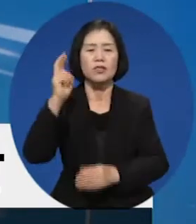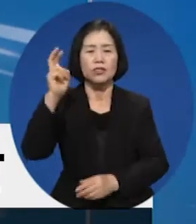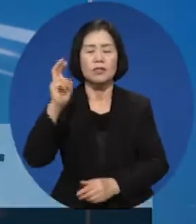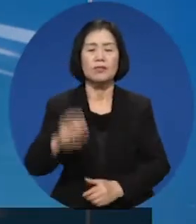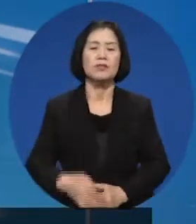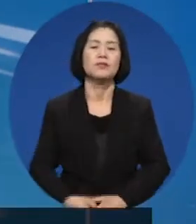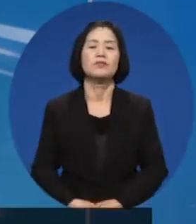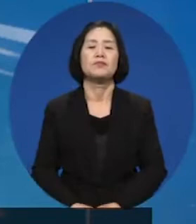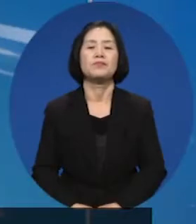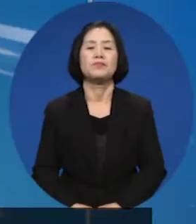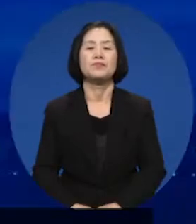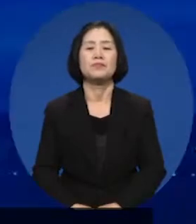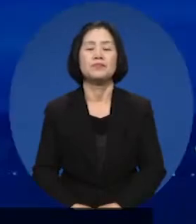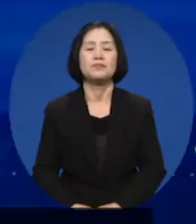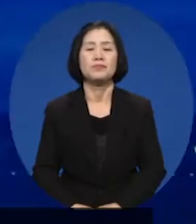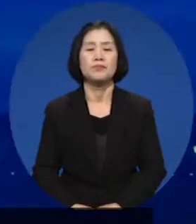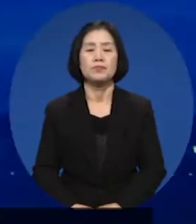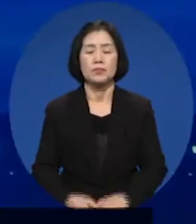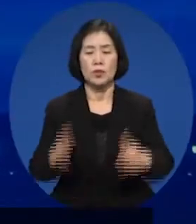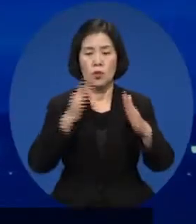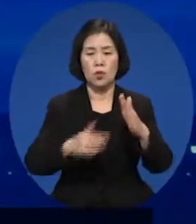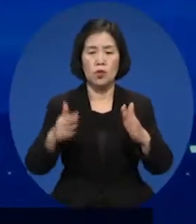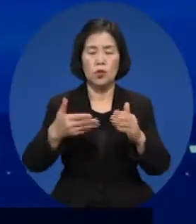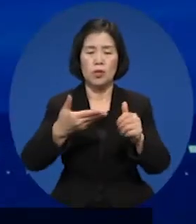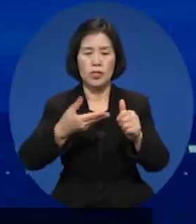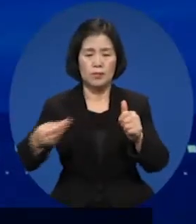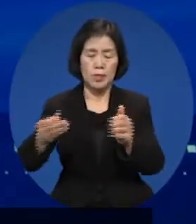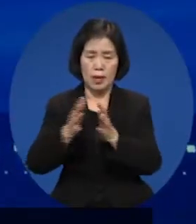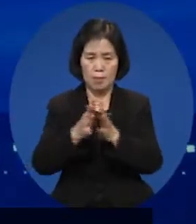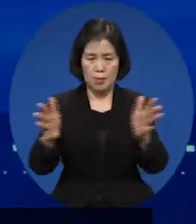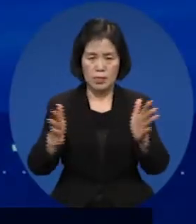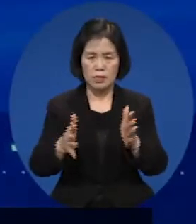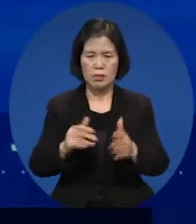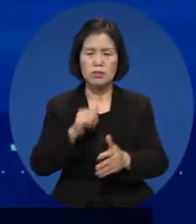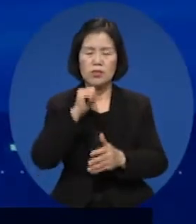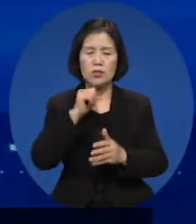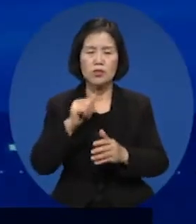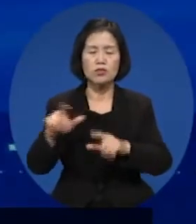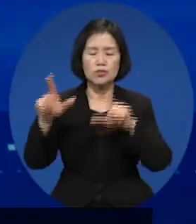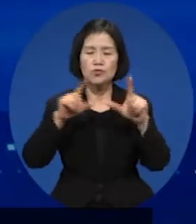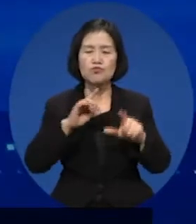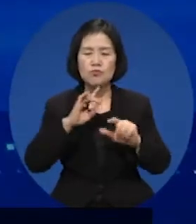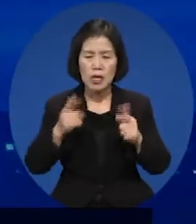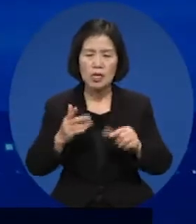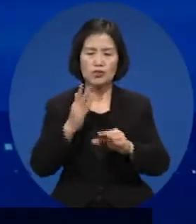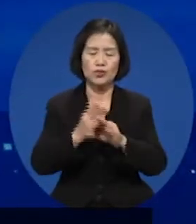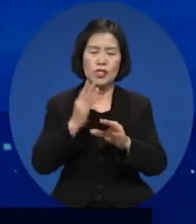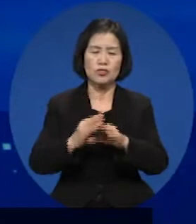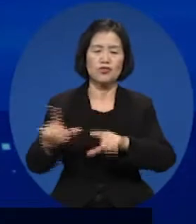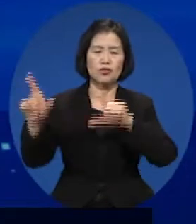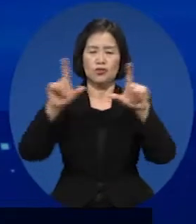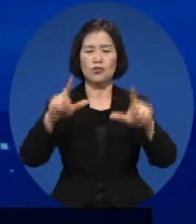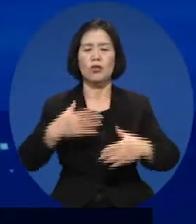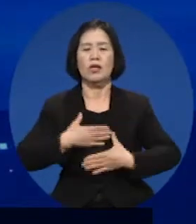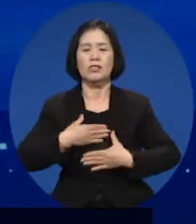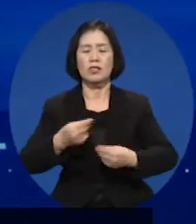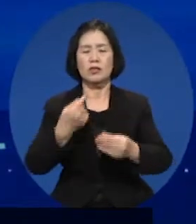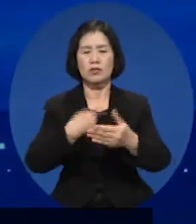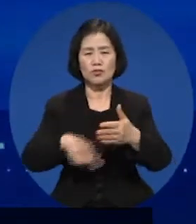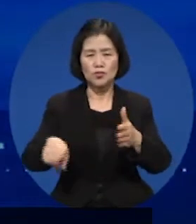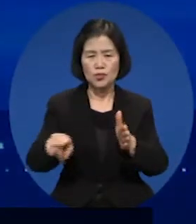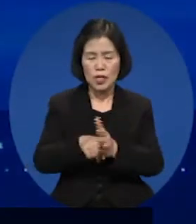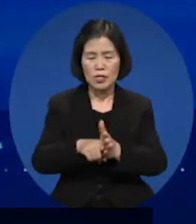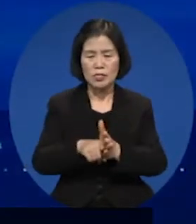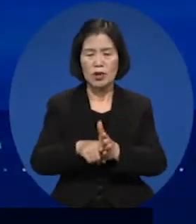그렇군요 사실 공공임대주택 저소득층 반 만 아니라 중산층의 주거 안정을 위해서 지금 이렇게